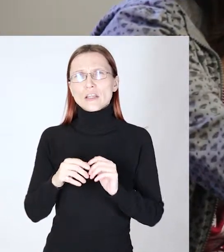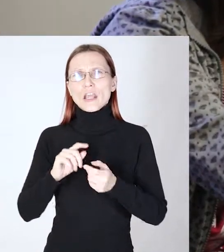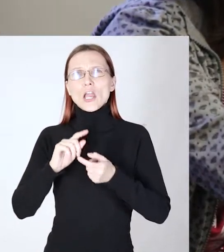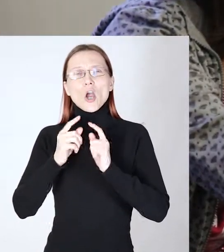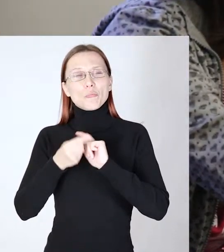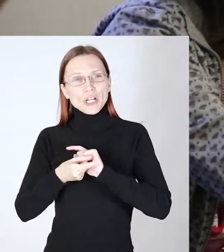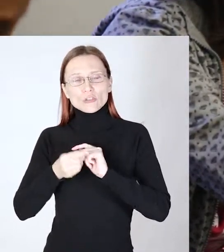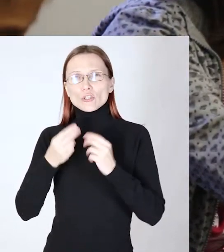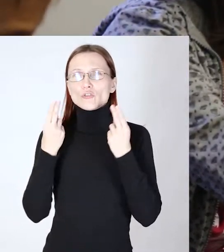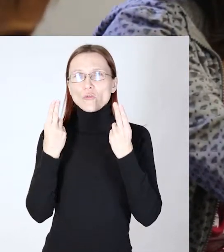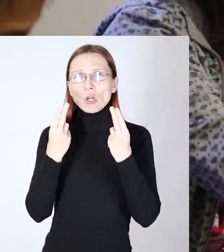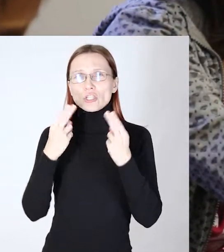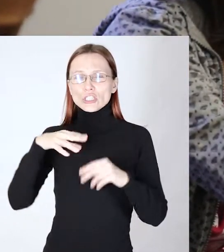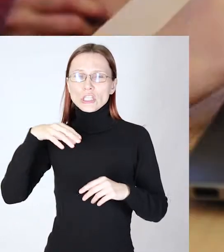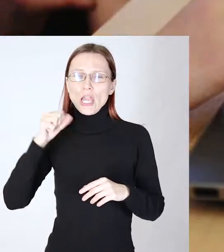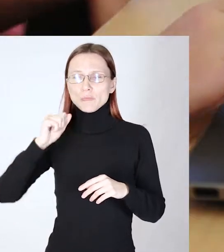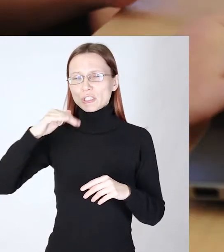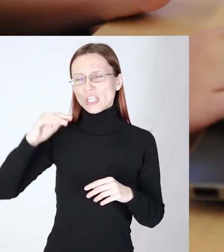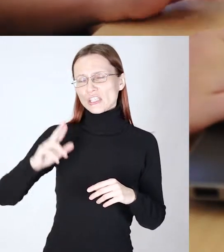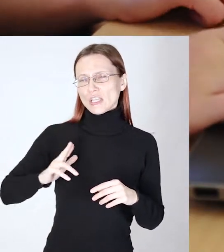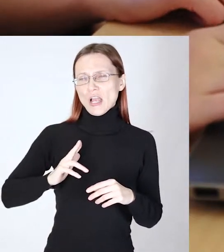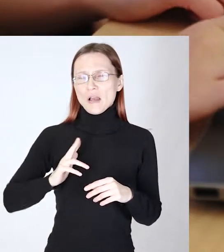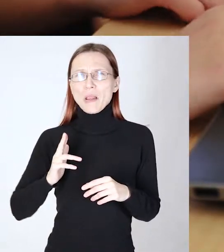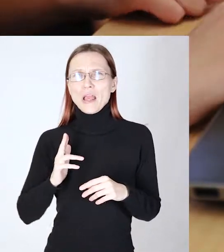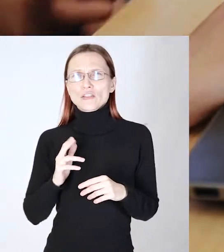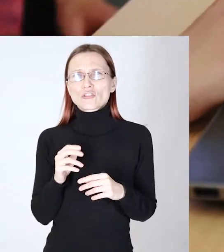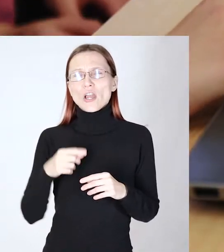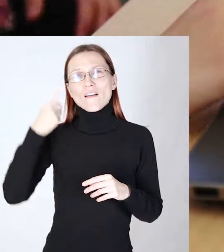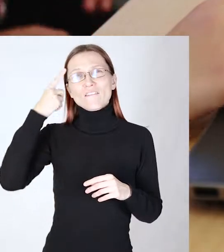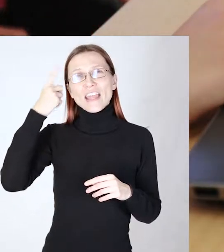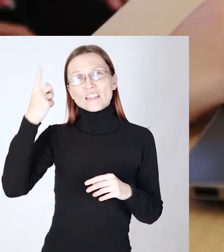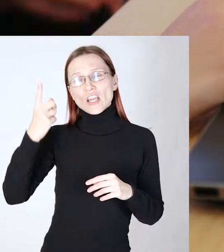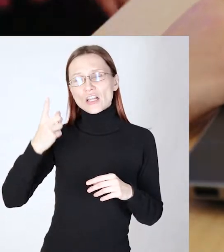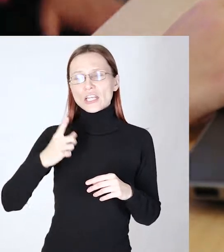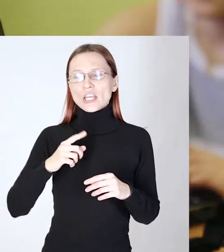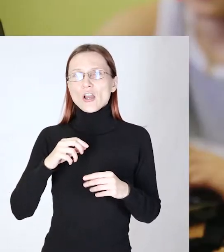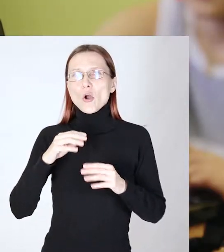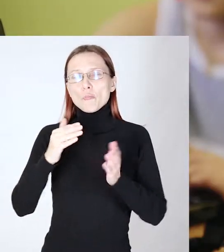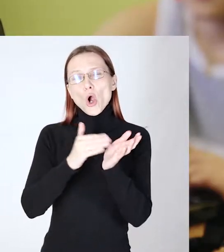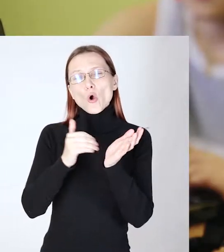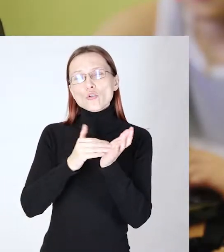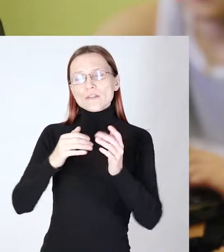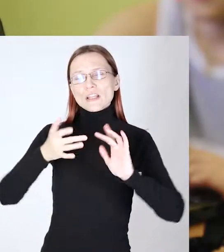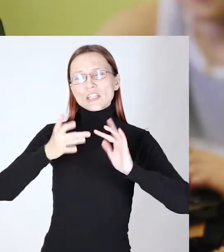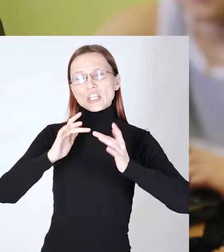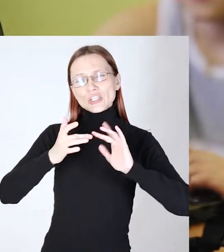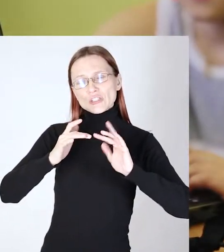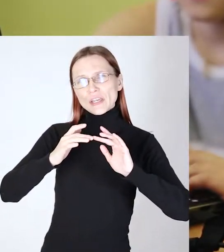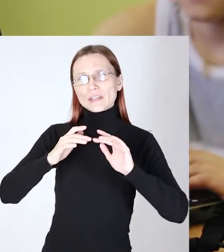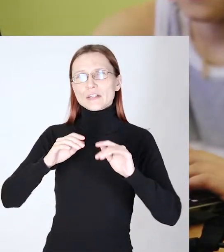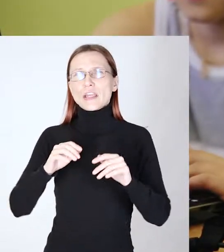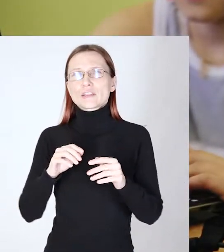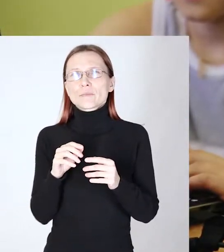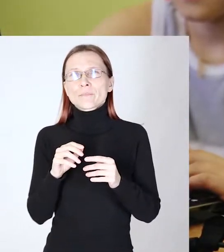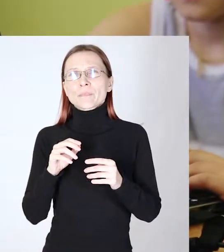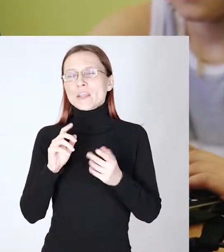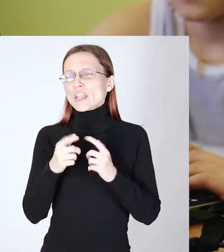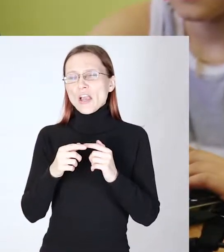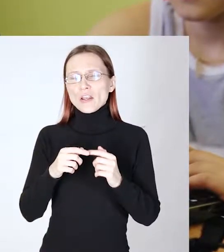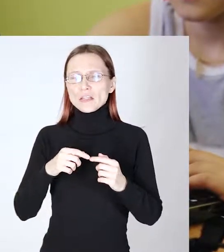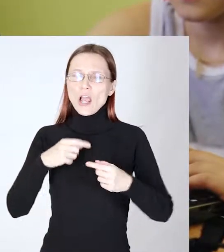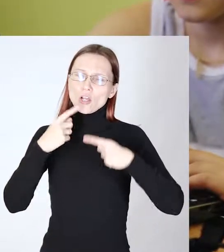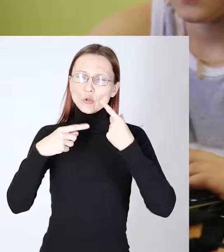že deti sedia na sociálnych sieťach, vedeli brať ako plus a dokázali samozrejme deťom poskytnúť aj zaujímavú alternatívu trávenia